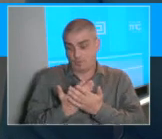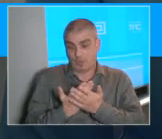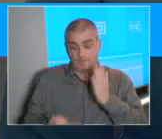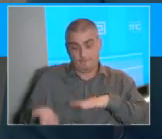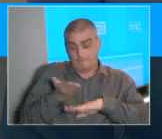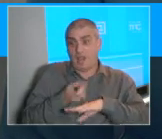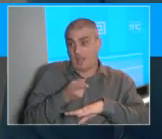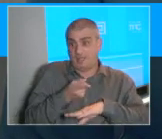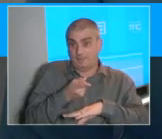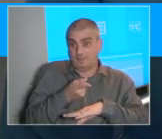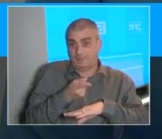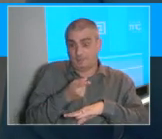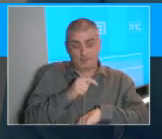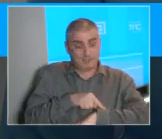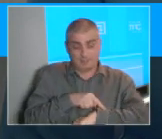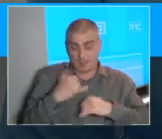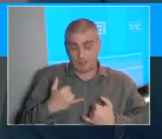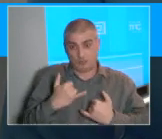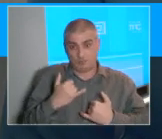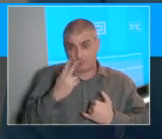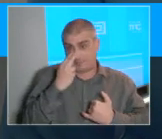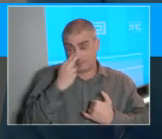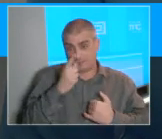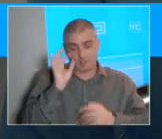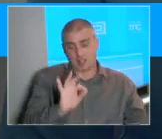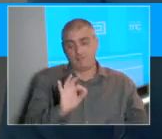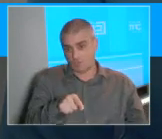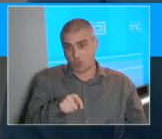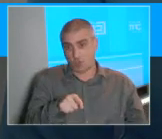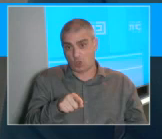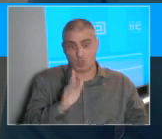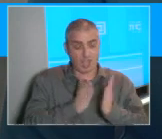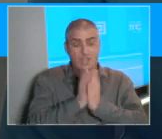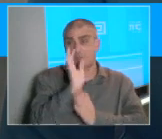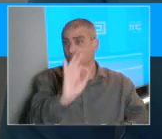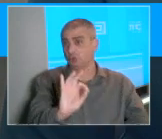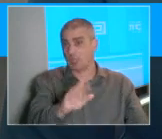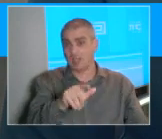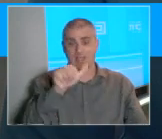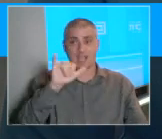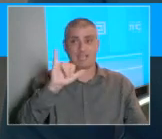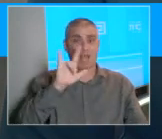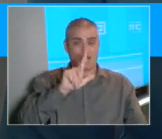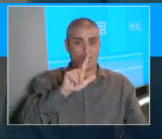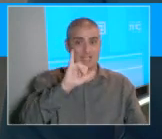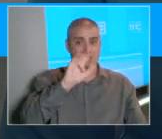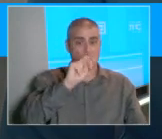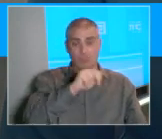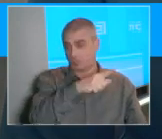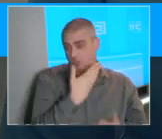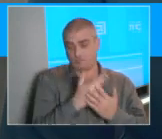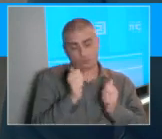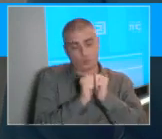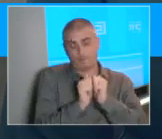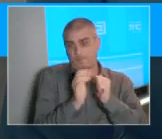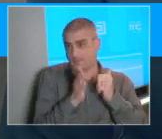שמעלים בנקודת הזמן הזו, מנסים לפגוע באמינותו של אייל ינון כתוצאה מהעובדה שהוא בן